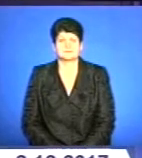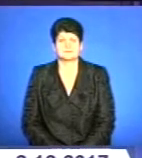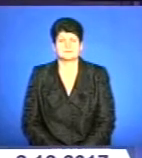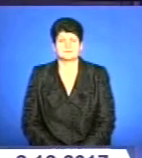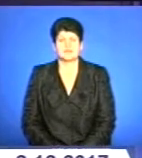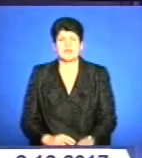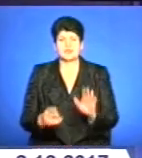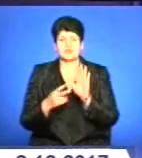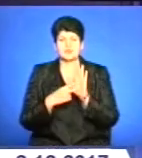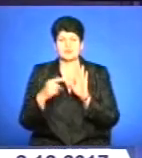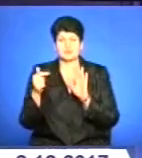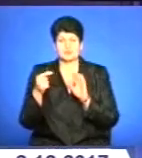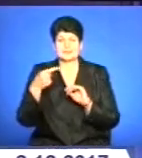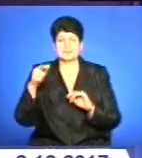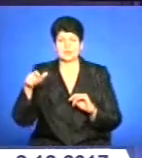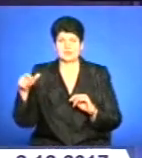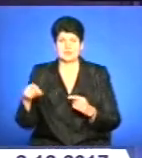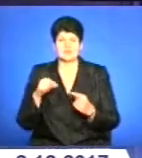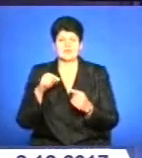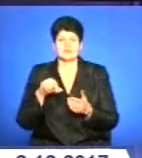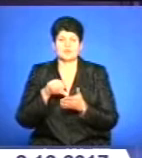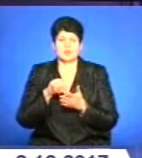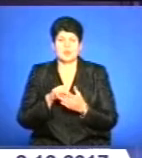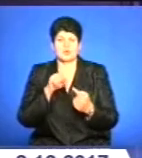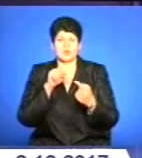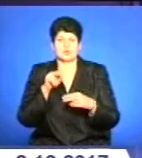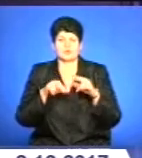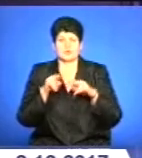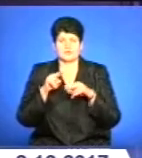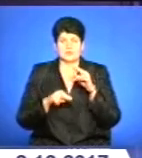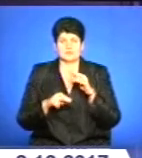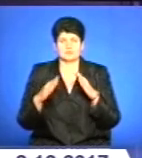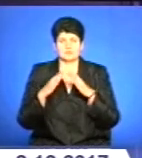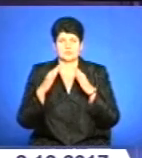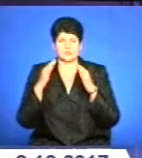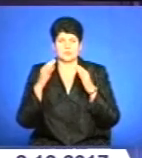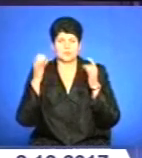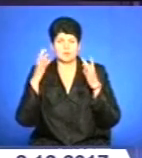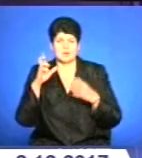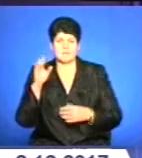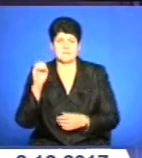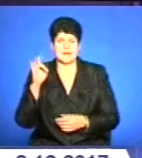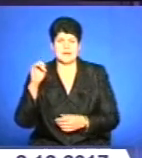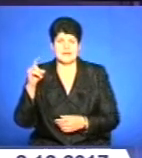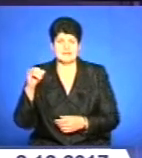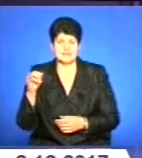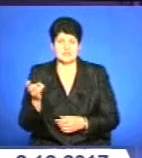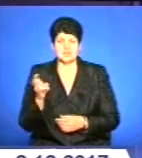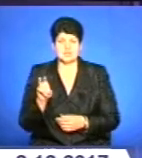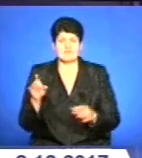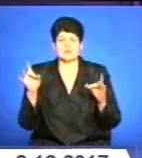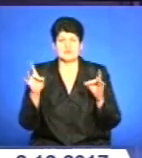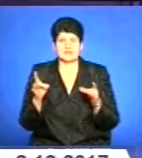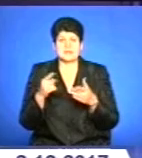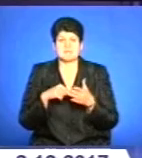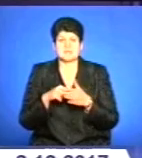7 грудня тернополяни, які виступають проти будівництва на території Палацу культури «Березіль», з пікетом прийшли і до ресторану, де міський голова